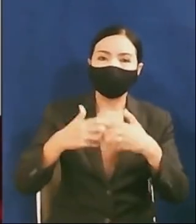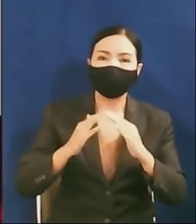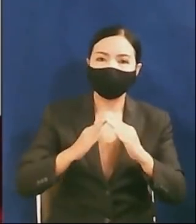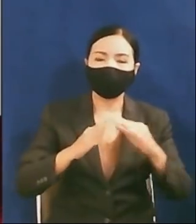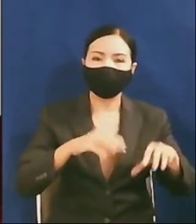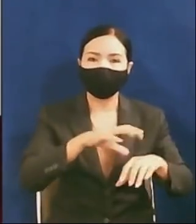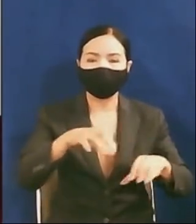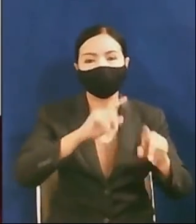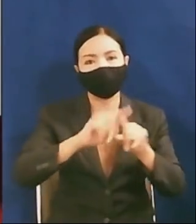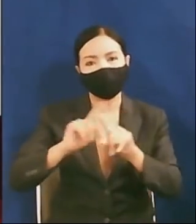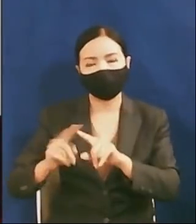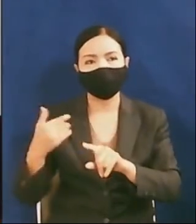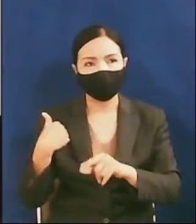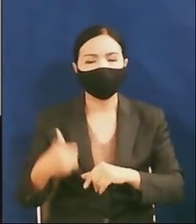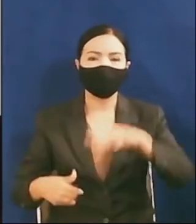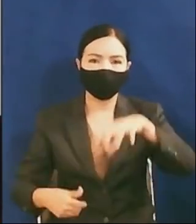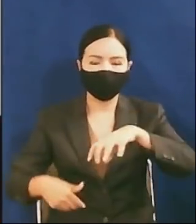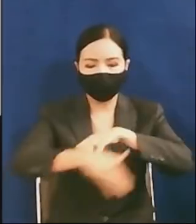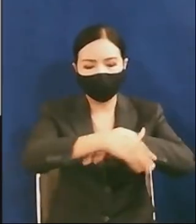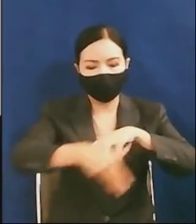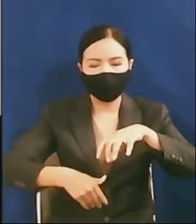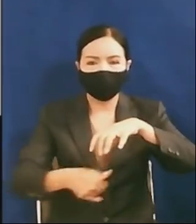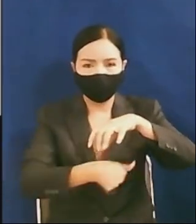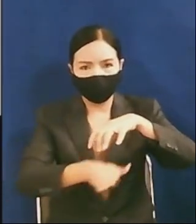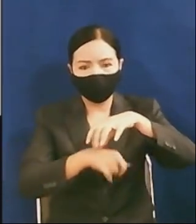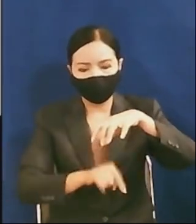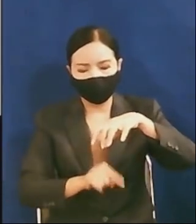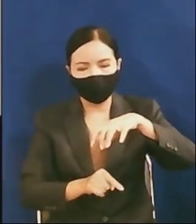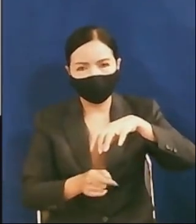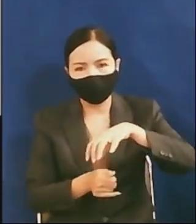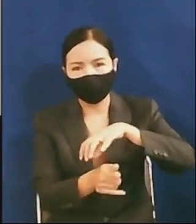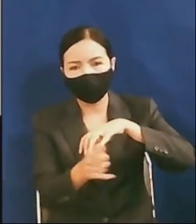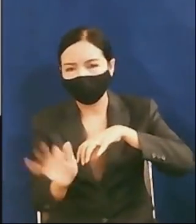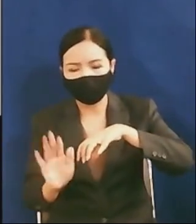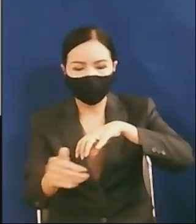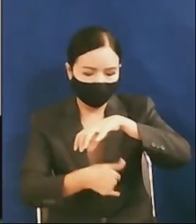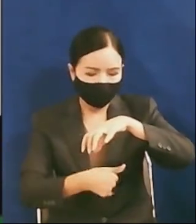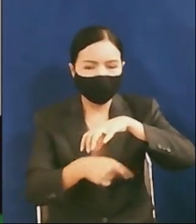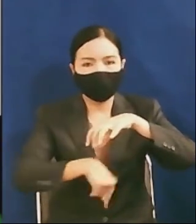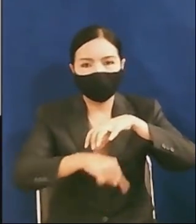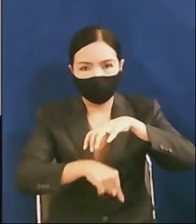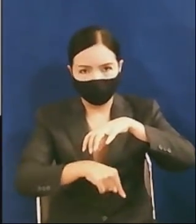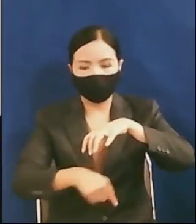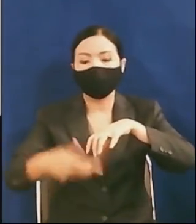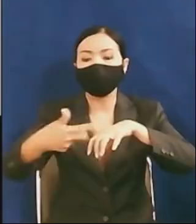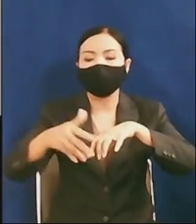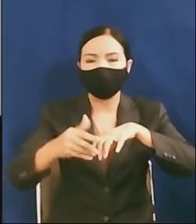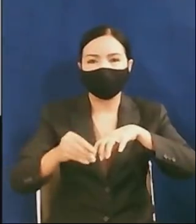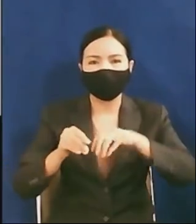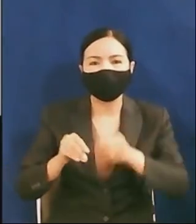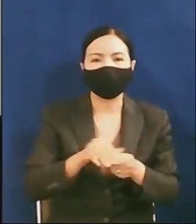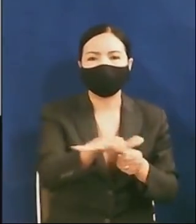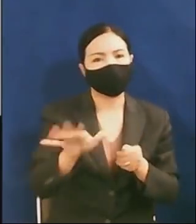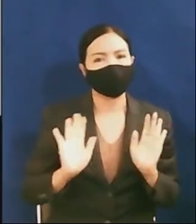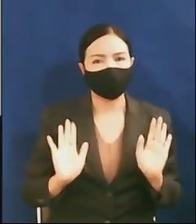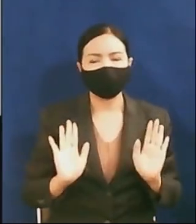างๆนะครับที่จะใช้ Bubble and Seal นะครับการขีดขอบเขตนะครับให้ลดการสัมผัสคนนอกกลุ่มนะครับ